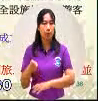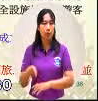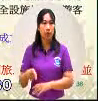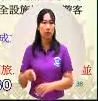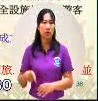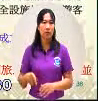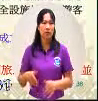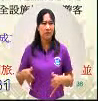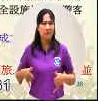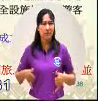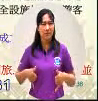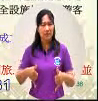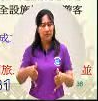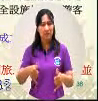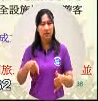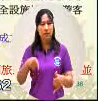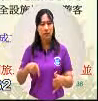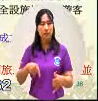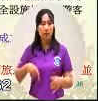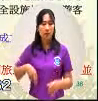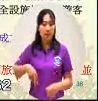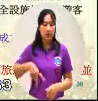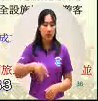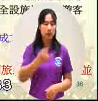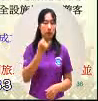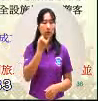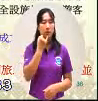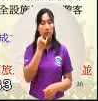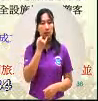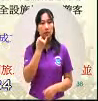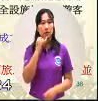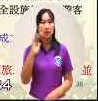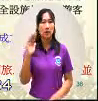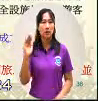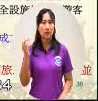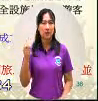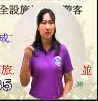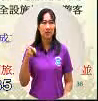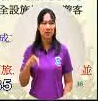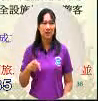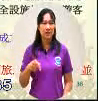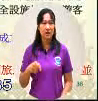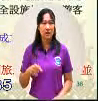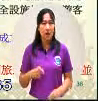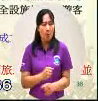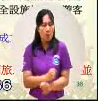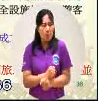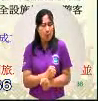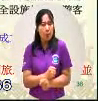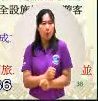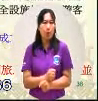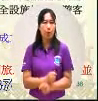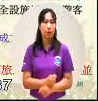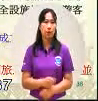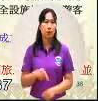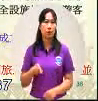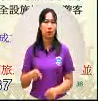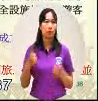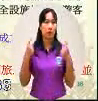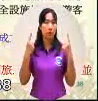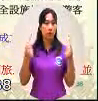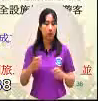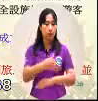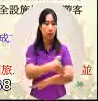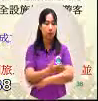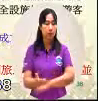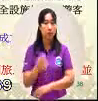是可以走，但是啊，这个就是要小心。那么盐乡的特色，除了